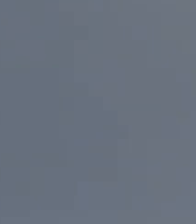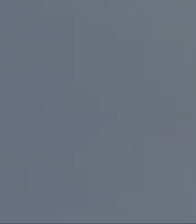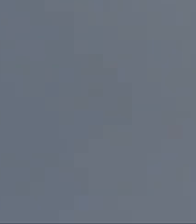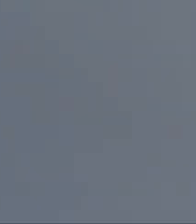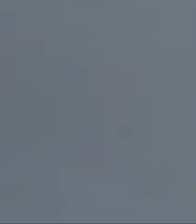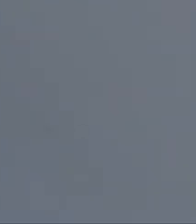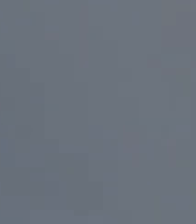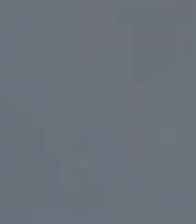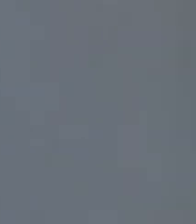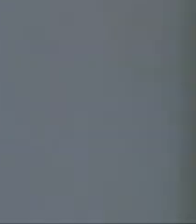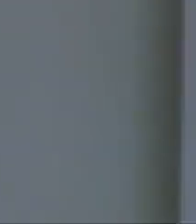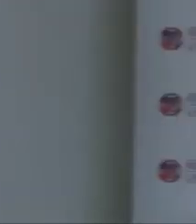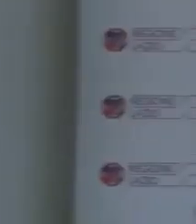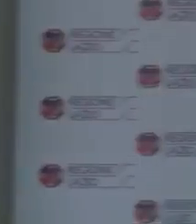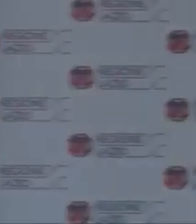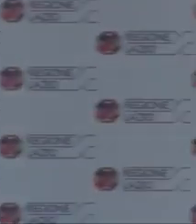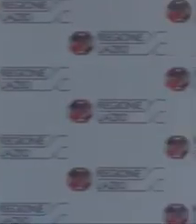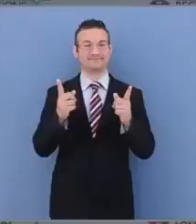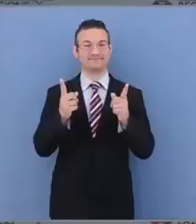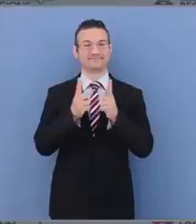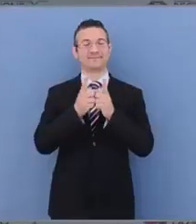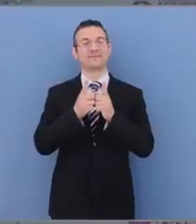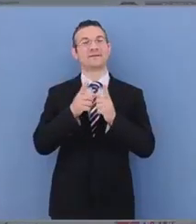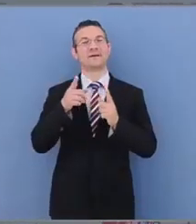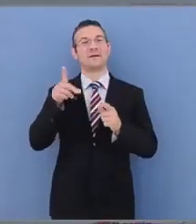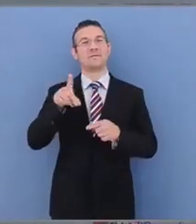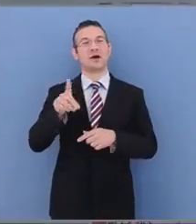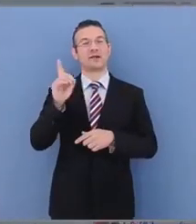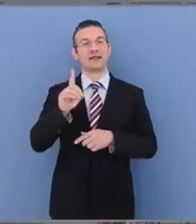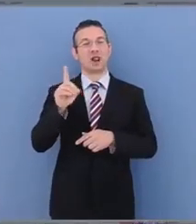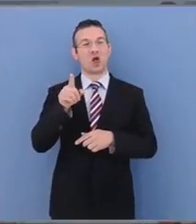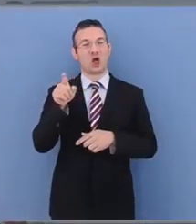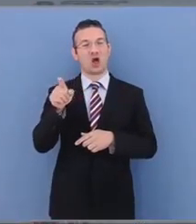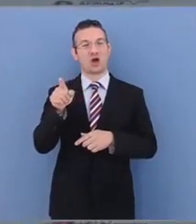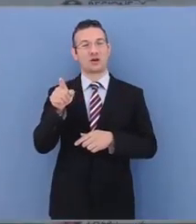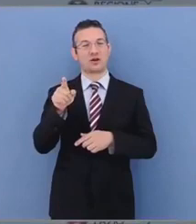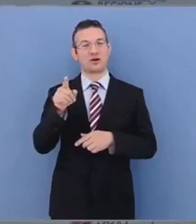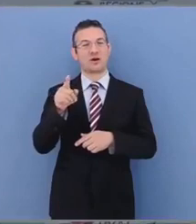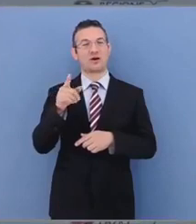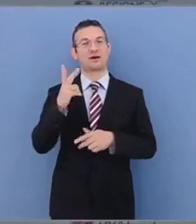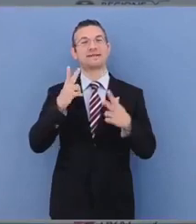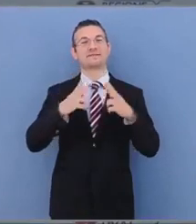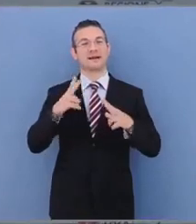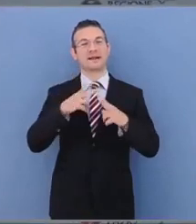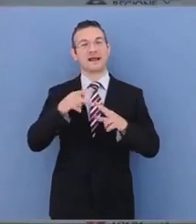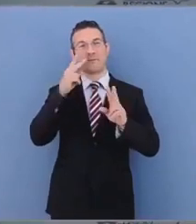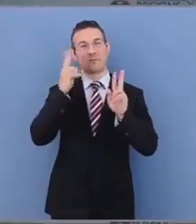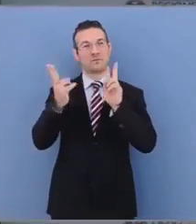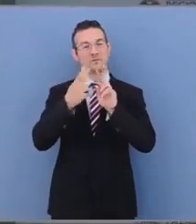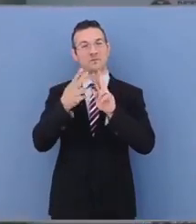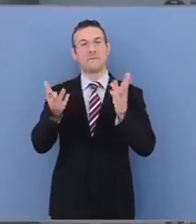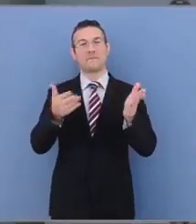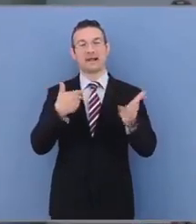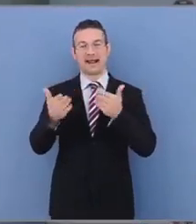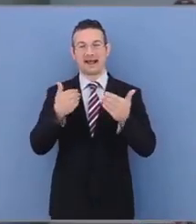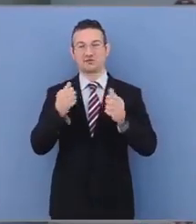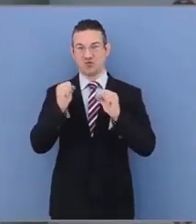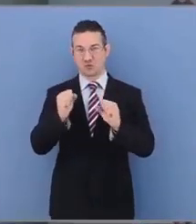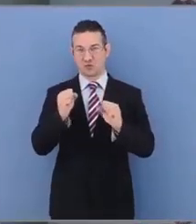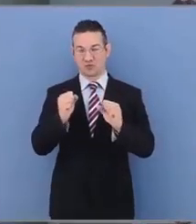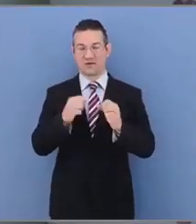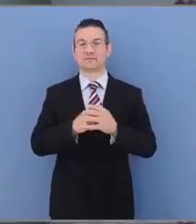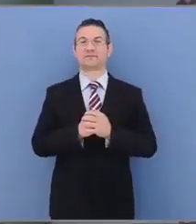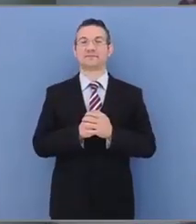Ovviamente un pensiero va a Paolo Dall'Oglio. E speriamo di poterlo rincontrare presto. E era